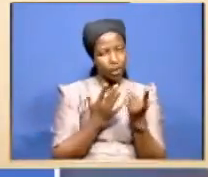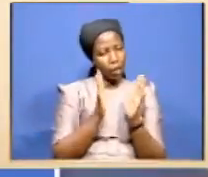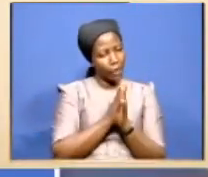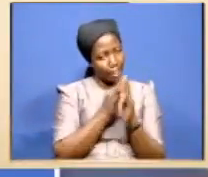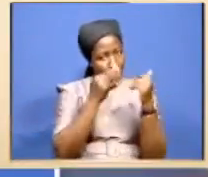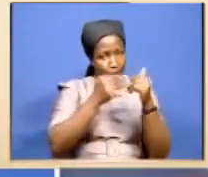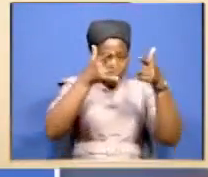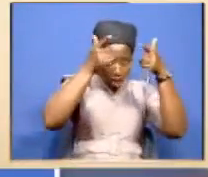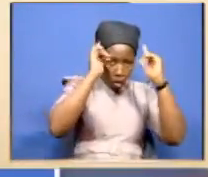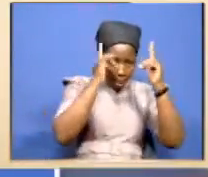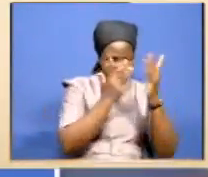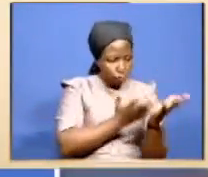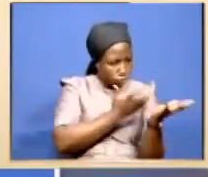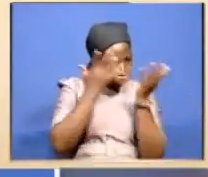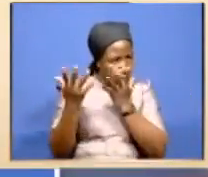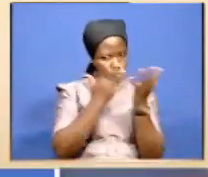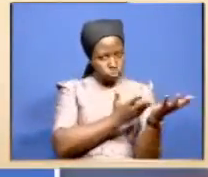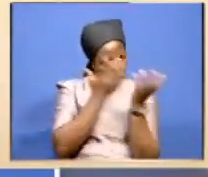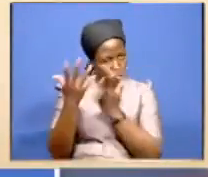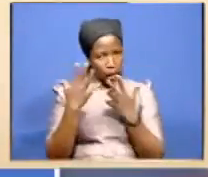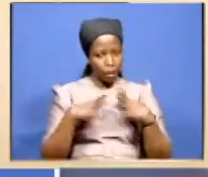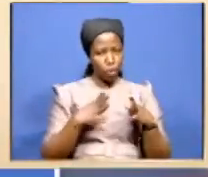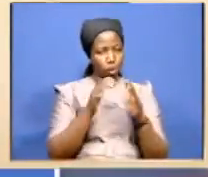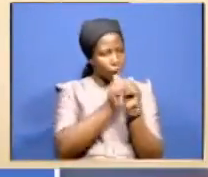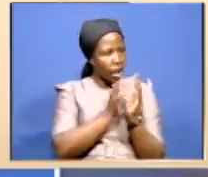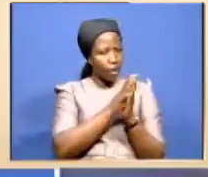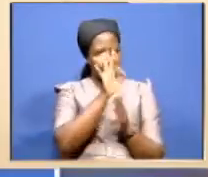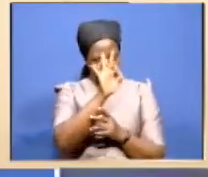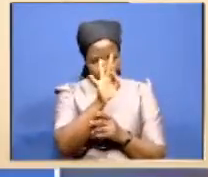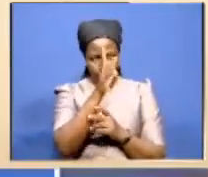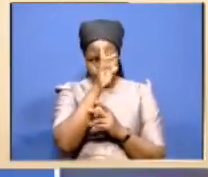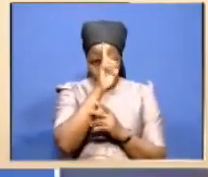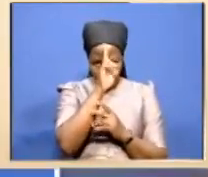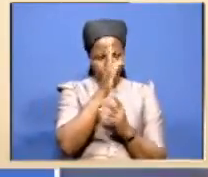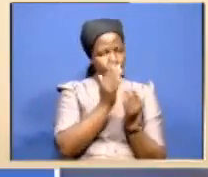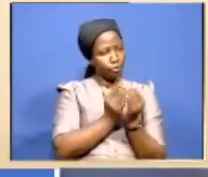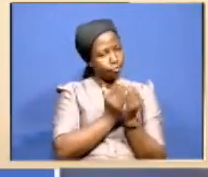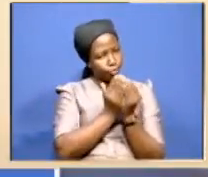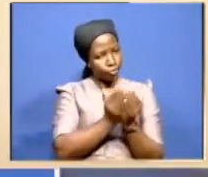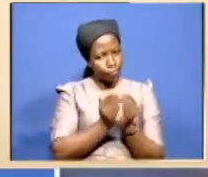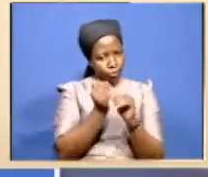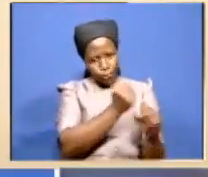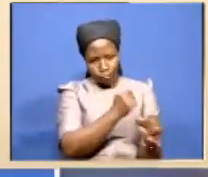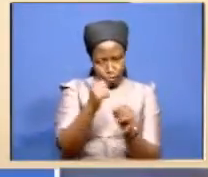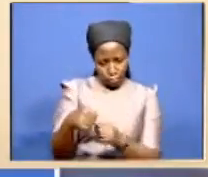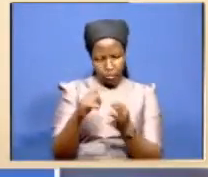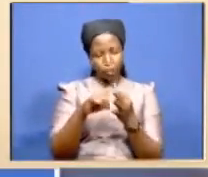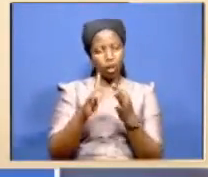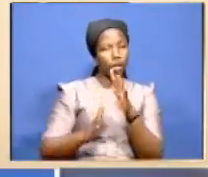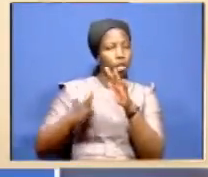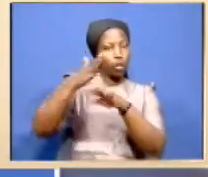eight lorries and 3 police marine boats, and also over